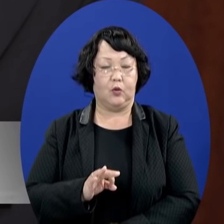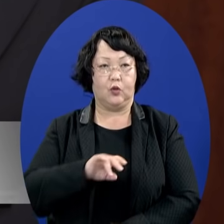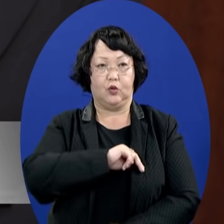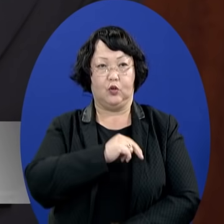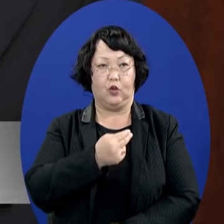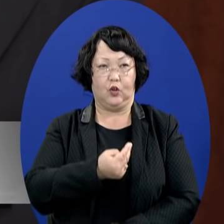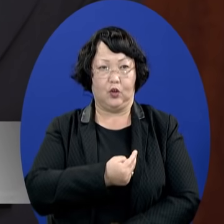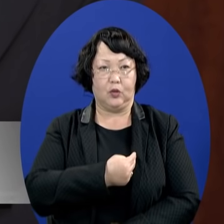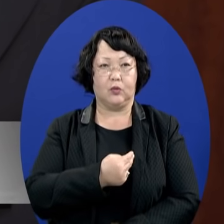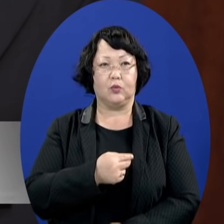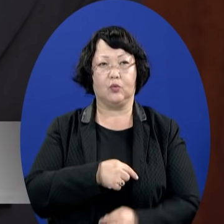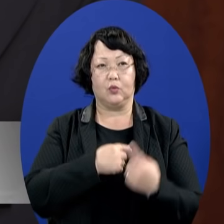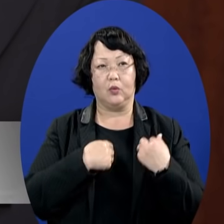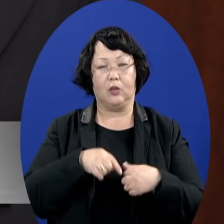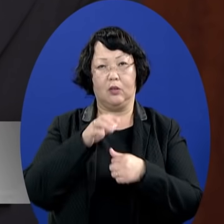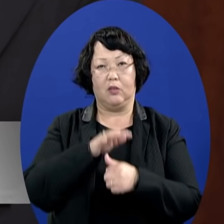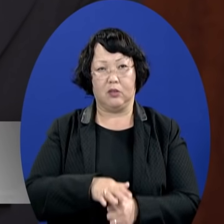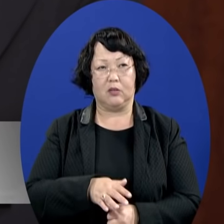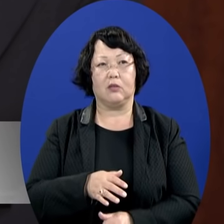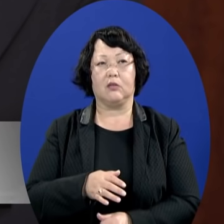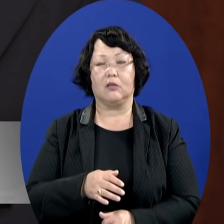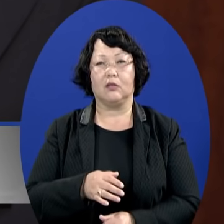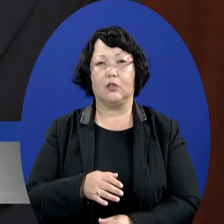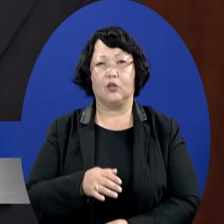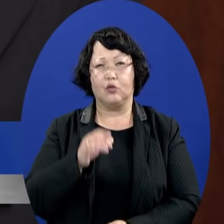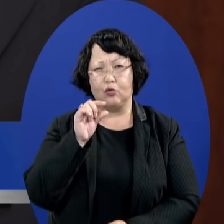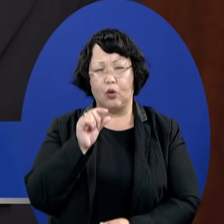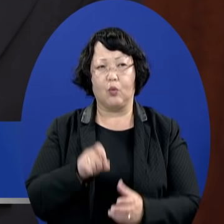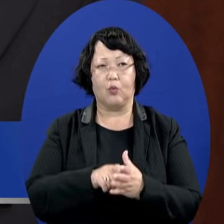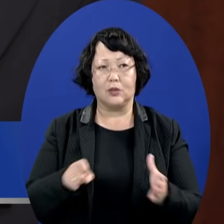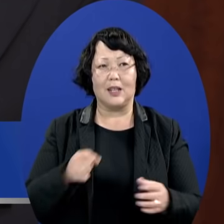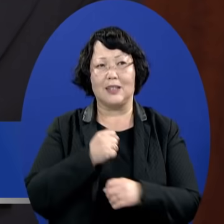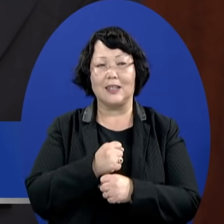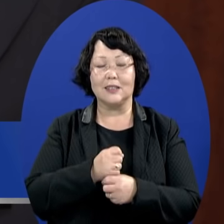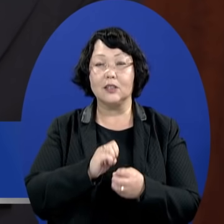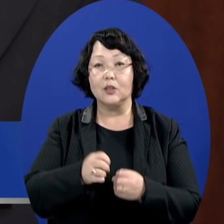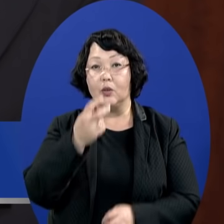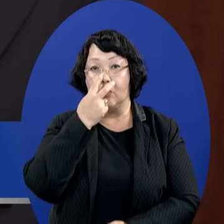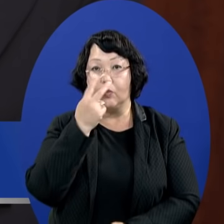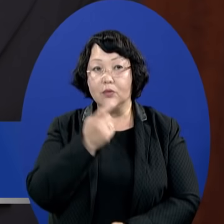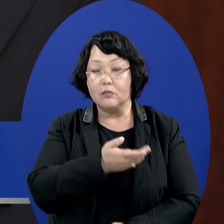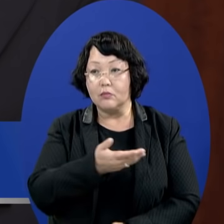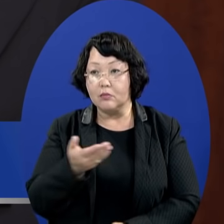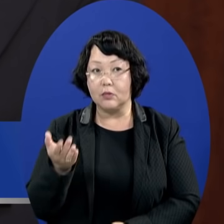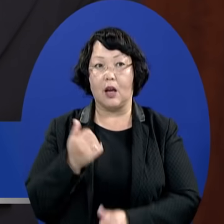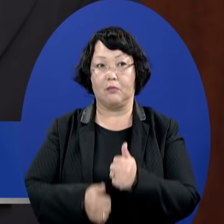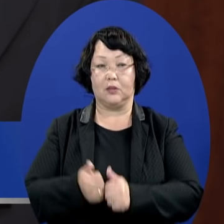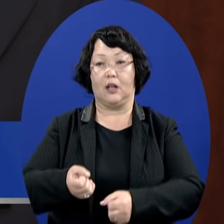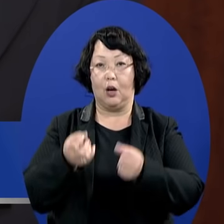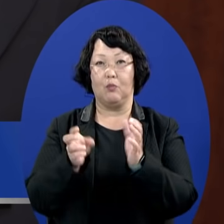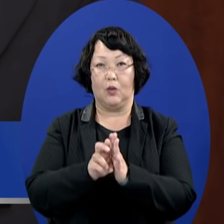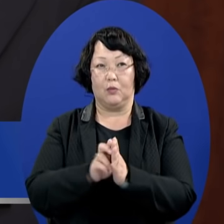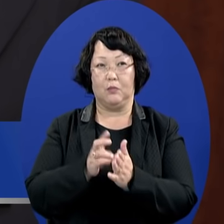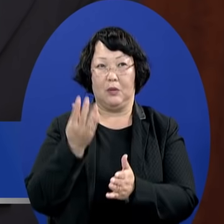зөрөхийн одоо мохоо одоо бас нэг жохон хэсэгхэн хугацаанд бас нэг ажилуулад үзвэл амжилт гарах боломж байх байтал